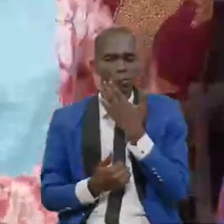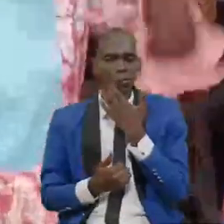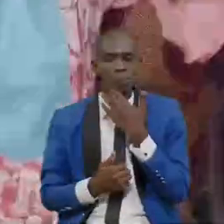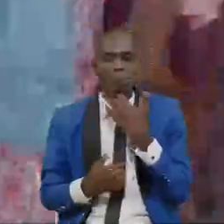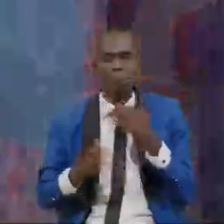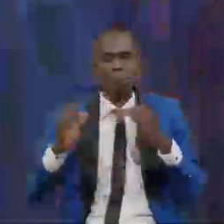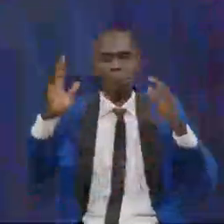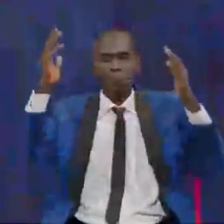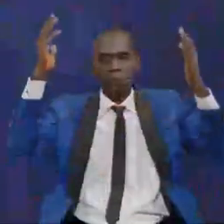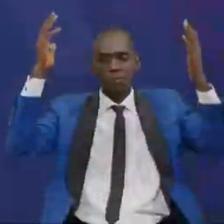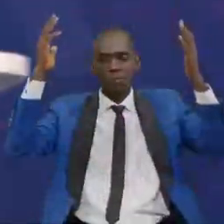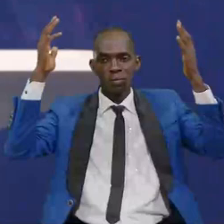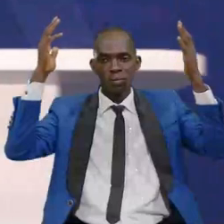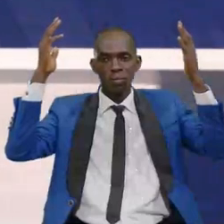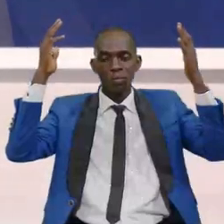Lève cette main.